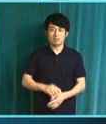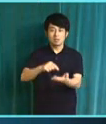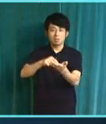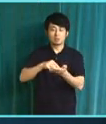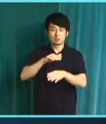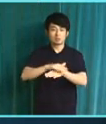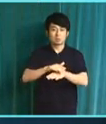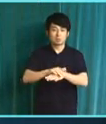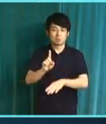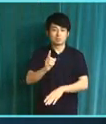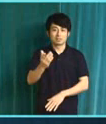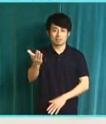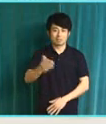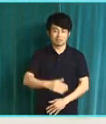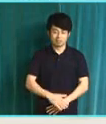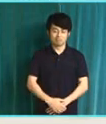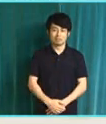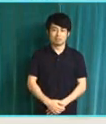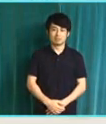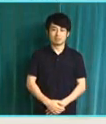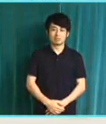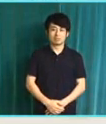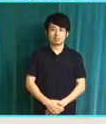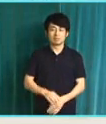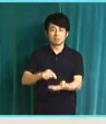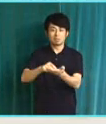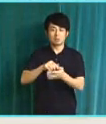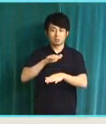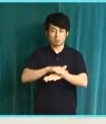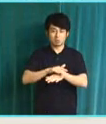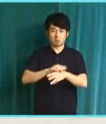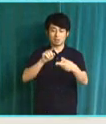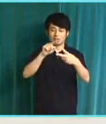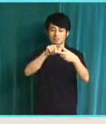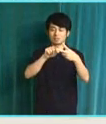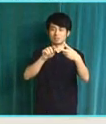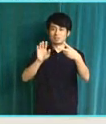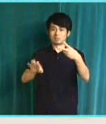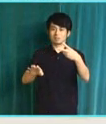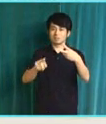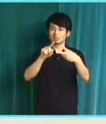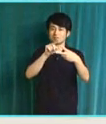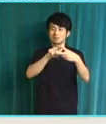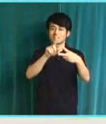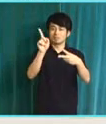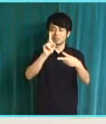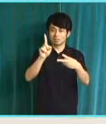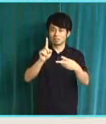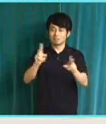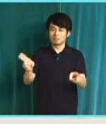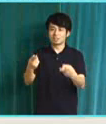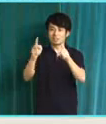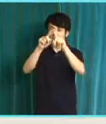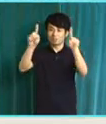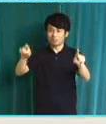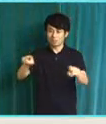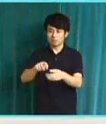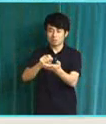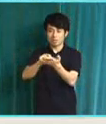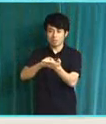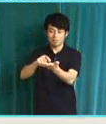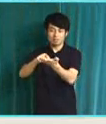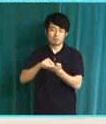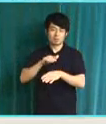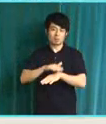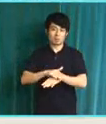のようにこちら応募したらいいんでしょうか。 応募方法は主に2つあります。1つ目は応募用紙からの応募